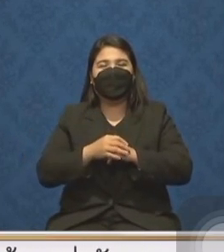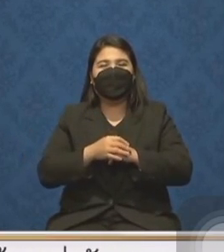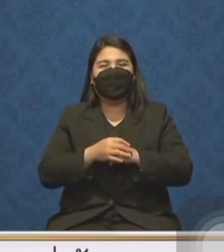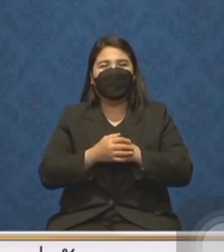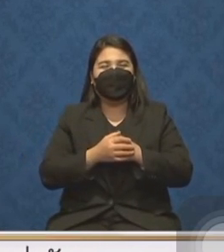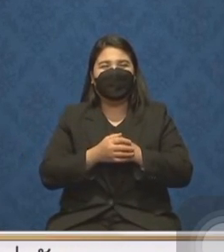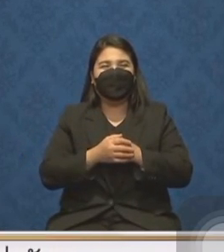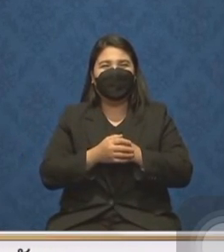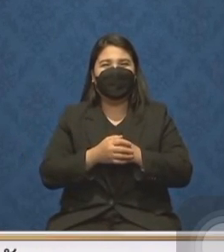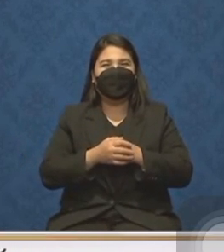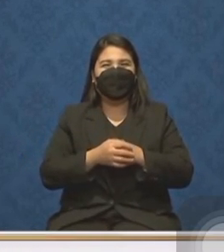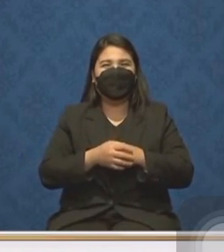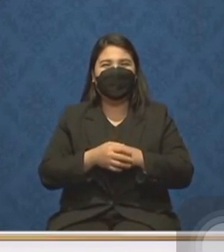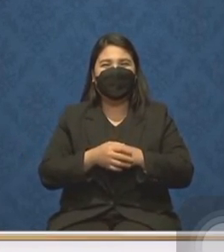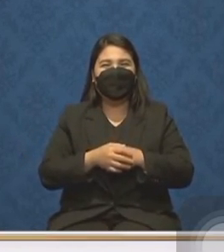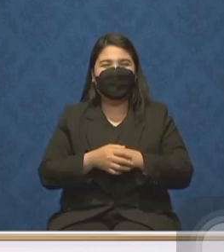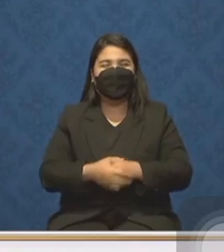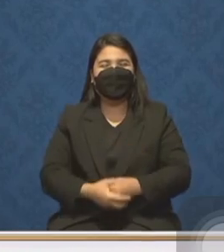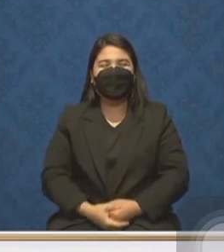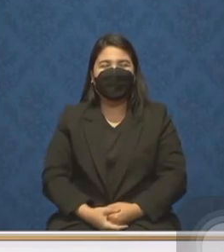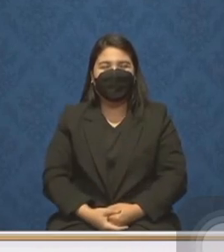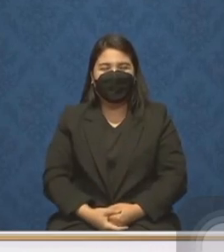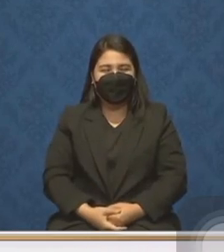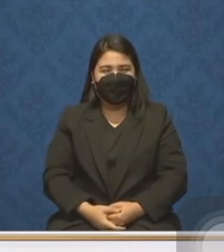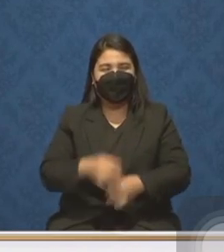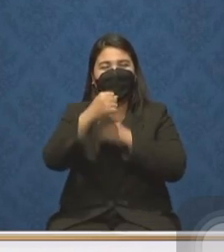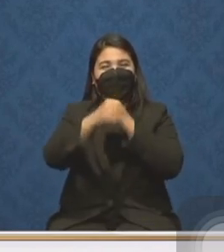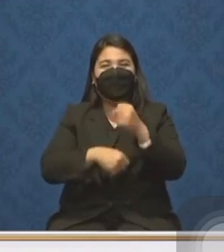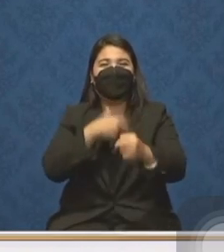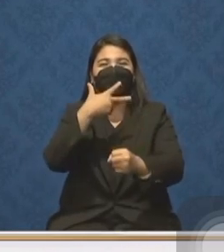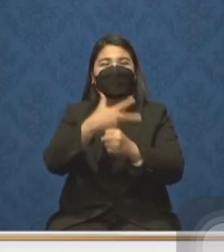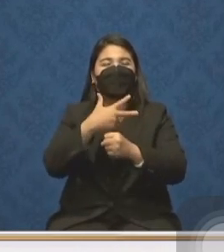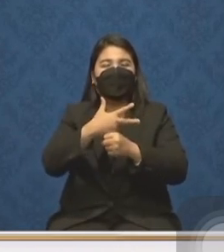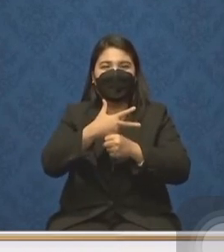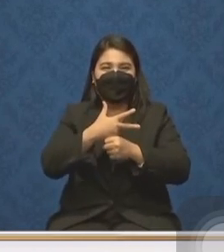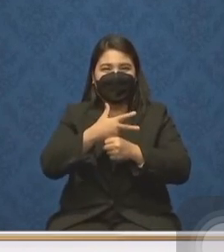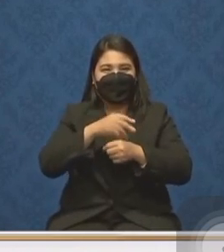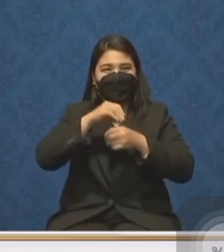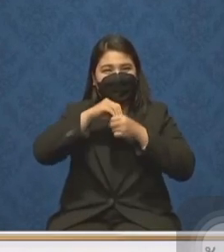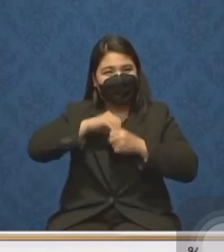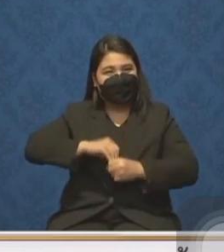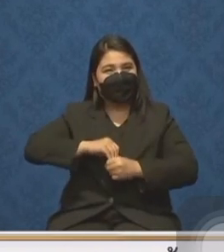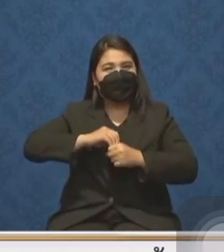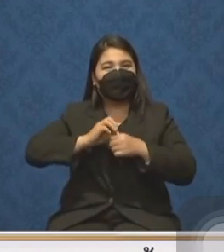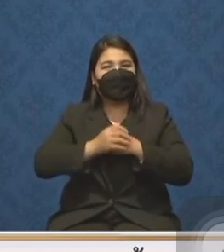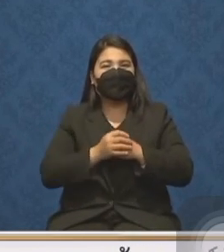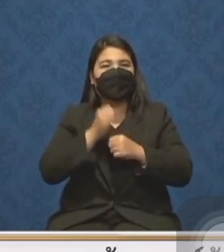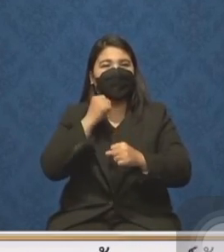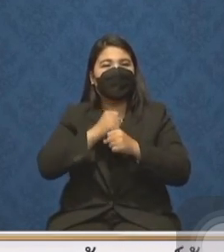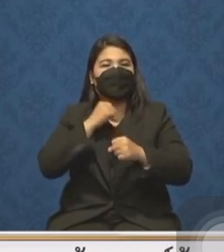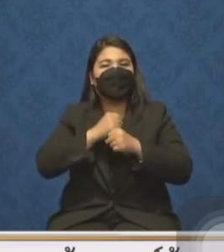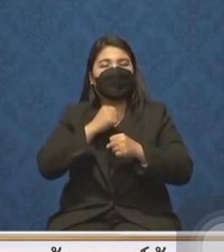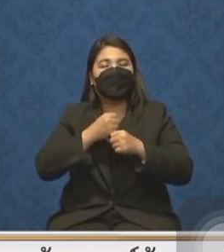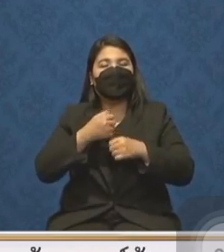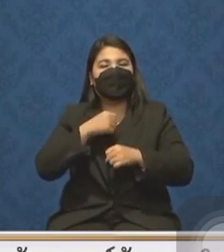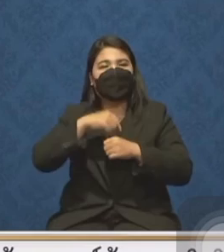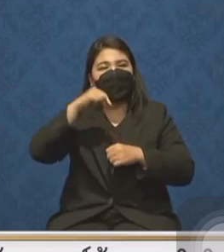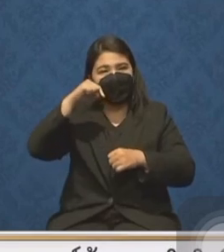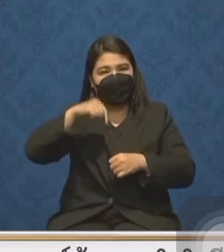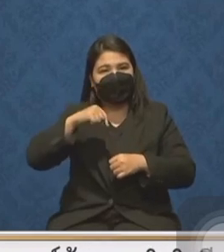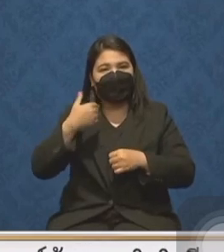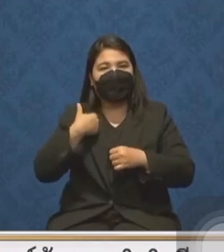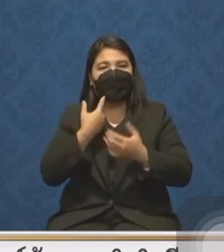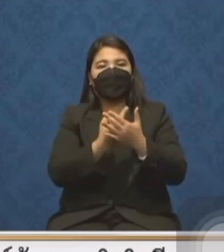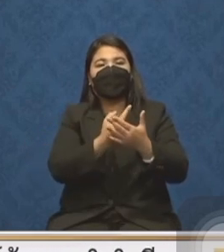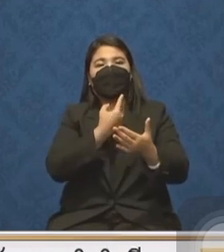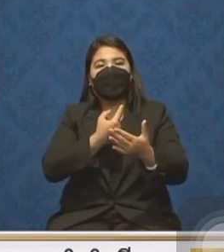ผมเฝ้ารอวันนี้มากว่า3ปีนะครับวันที่จะได้กลับเข้ามาทำงานในสภาแห่งนี้ในฐานะตัวแทน